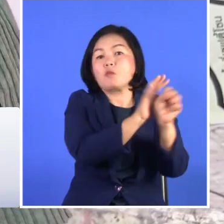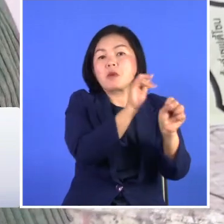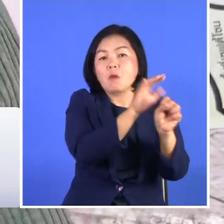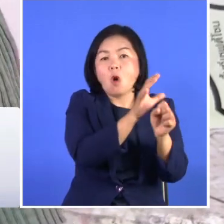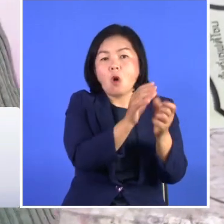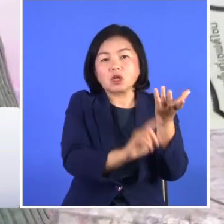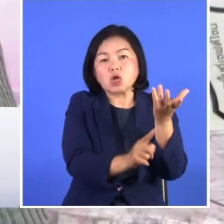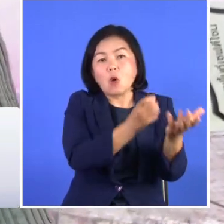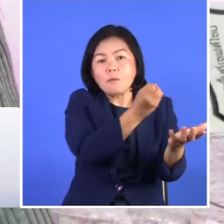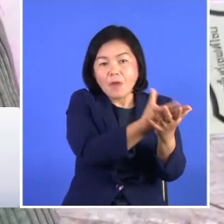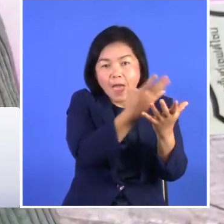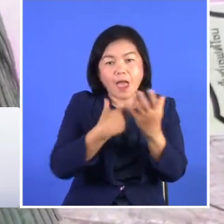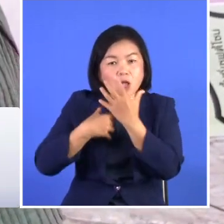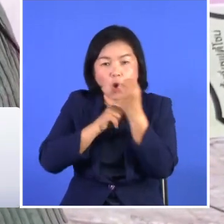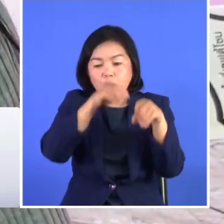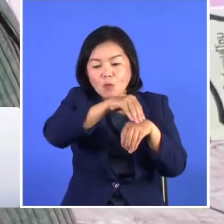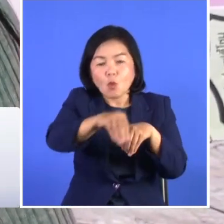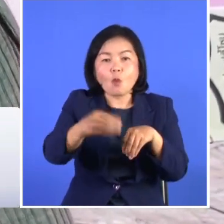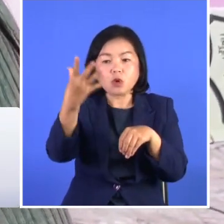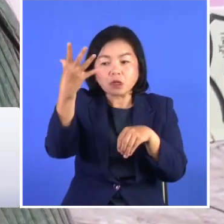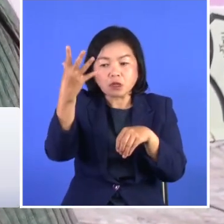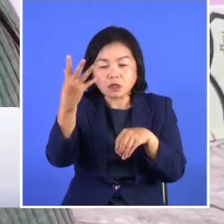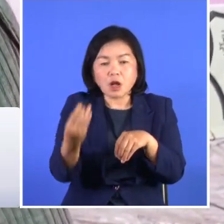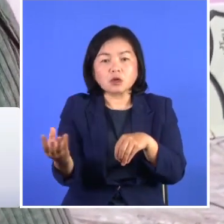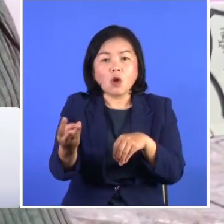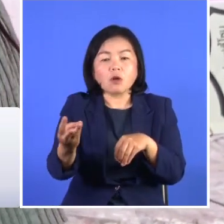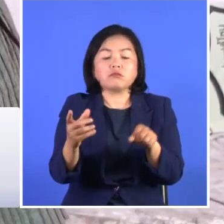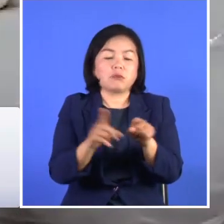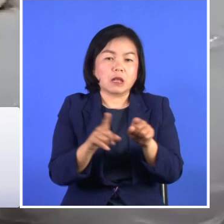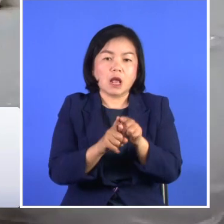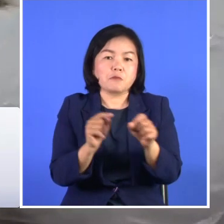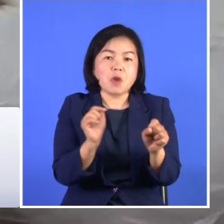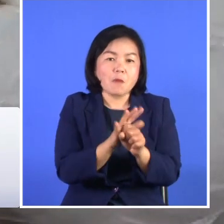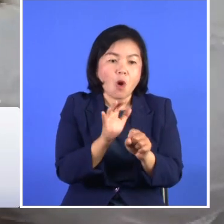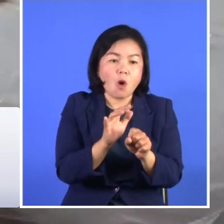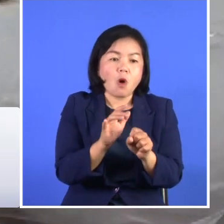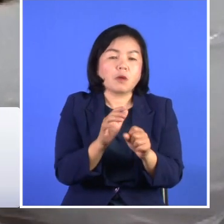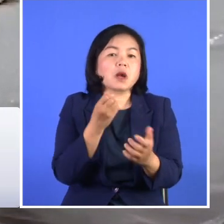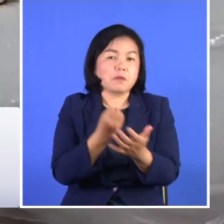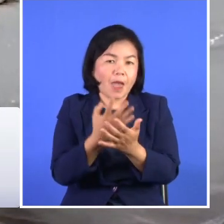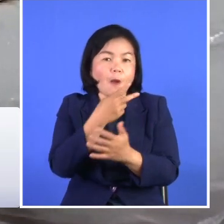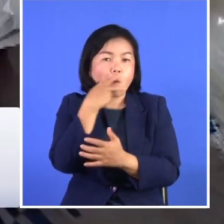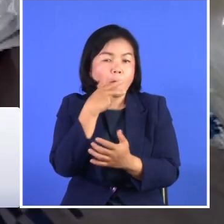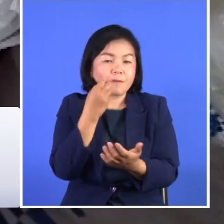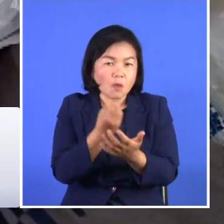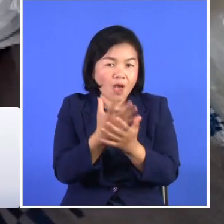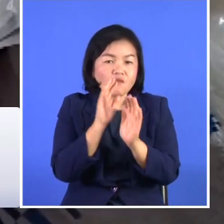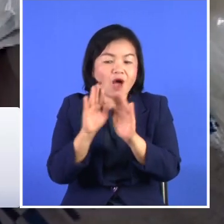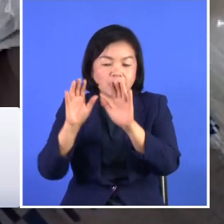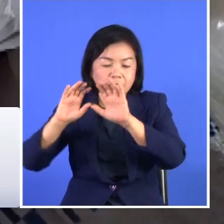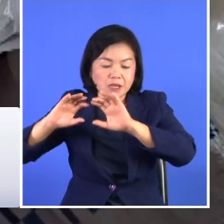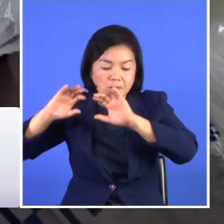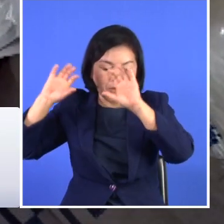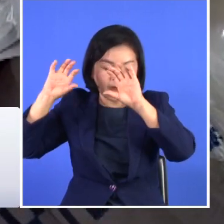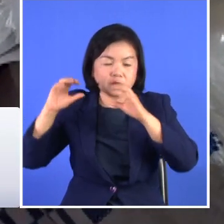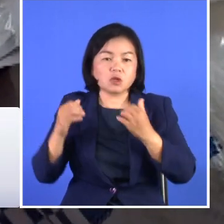ก็ถือว่าอ้อยเนี่ยผลิตได้น้อยลงเรื่อยๆนะฮะน้อยลงเรื่อยๆเรื่องนี้หลายท่านเนี่ยอย่าง2ท่านนี้ก็ฝากถึงทางภาครัฐนะครับล่า